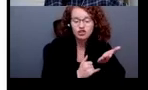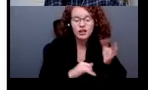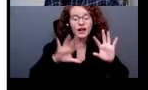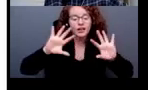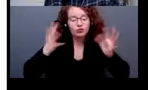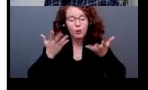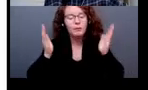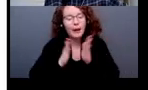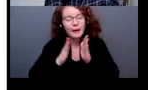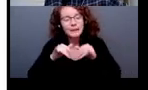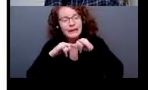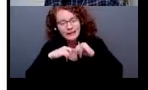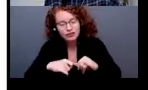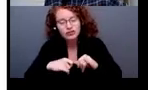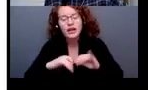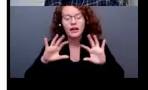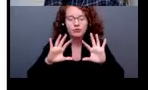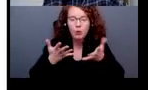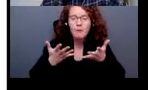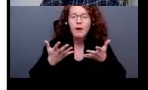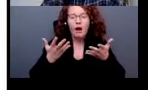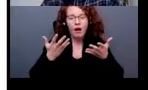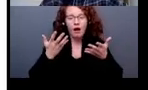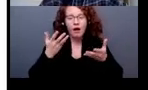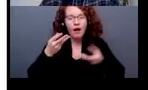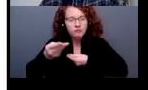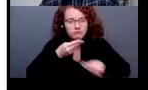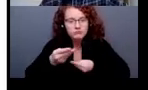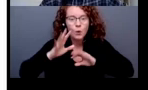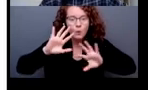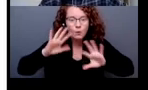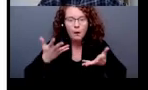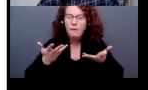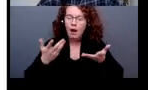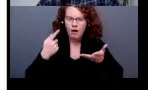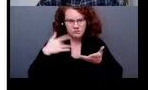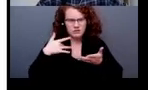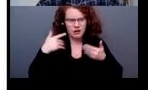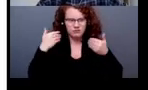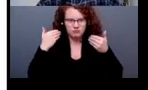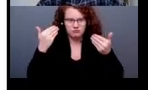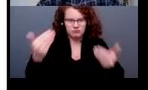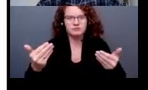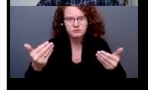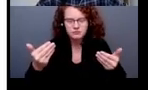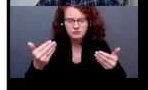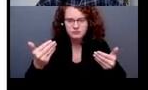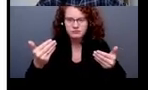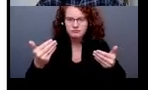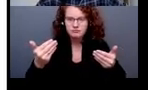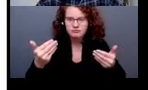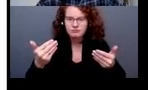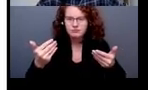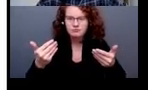fait d'une sorte d'innovation sociale assez silencieuse, en tout cas en Suisse,